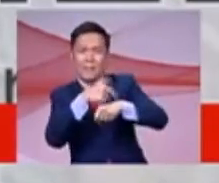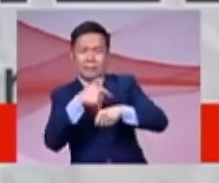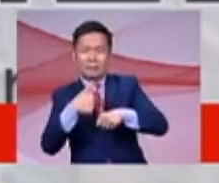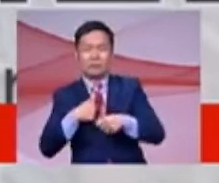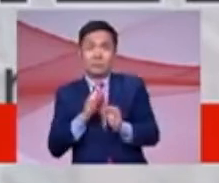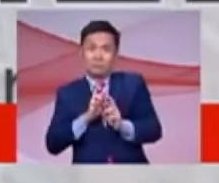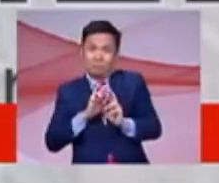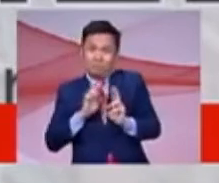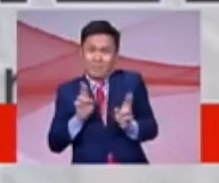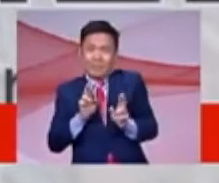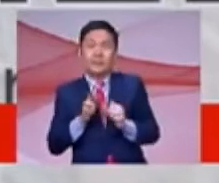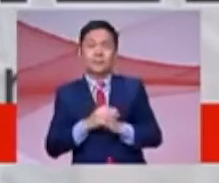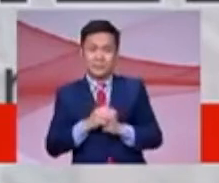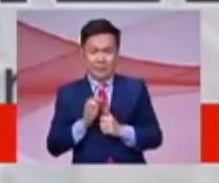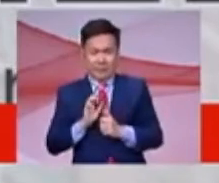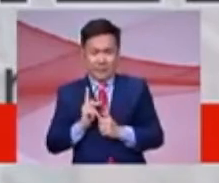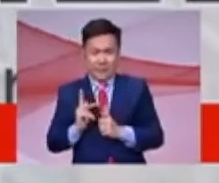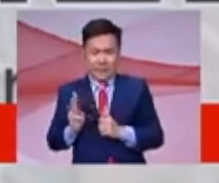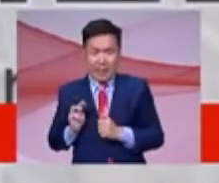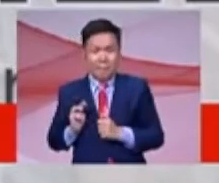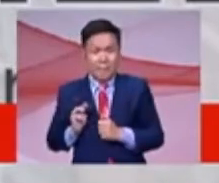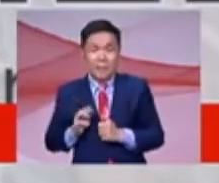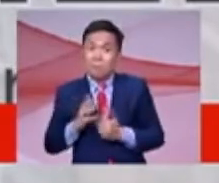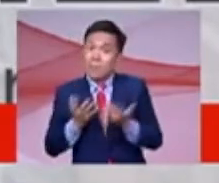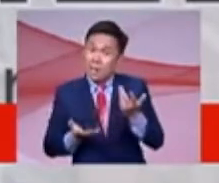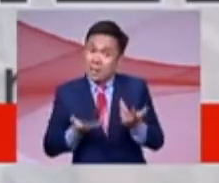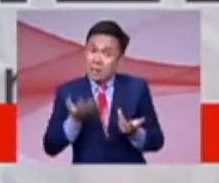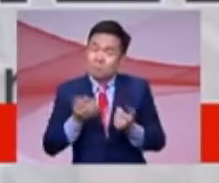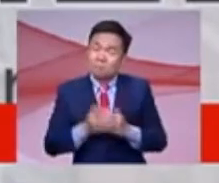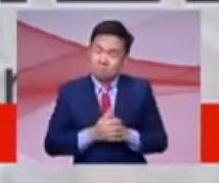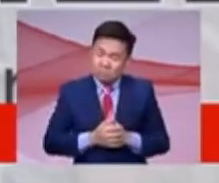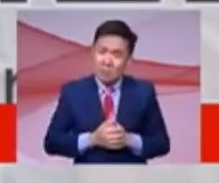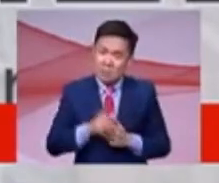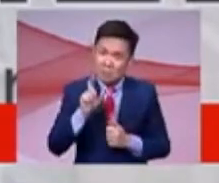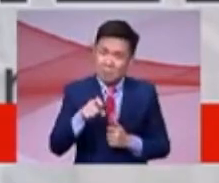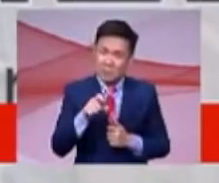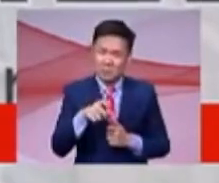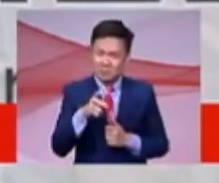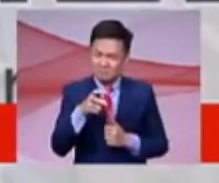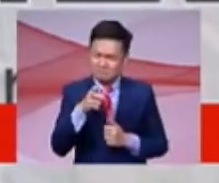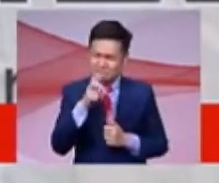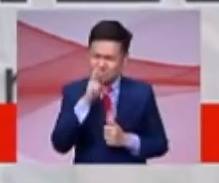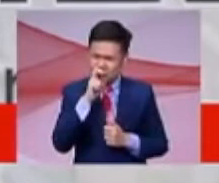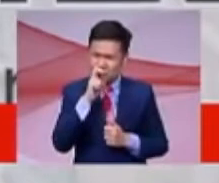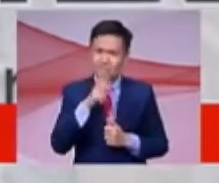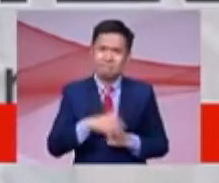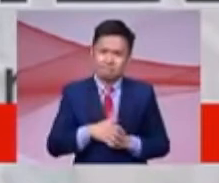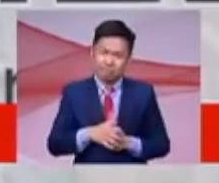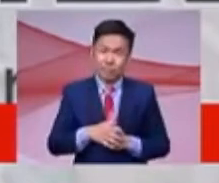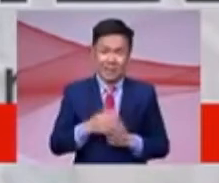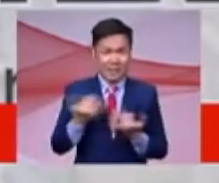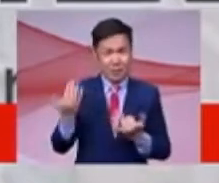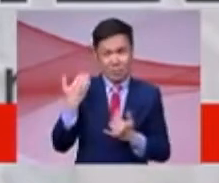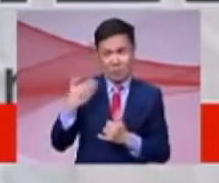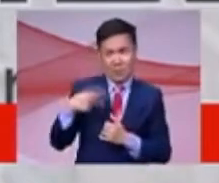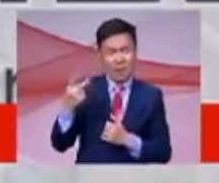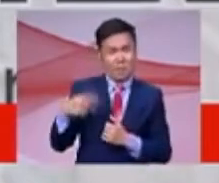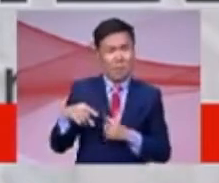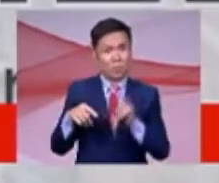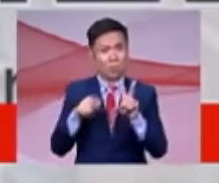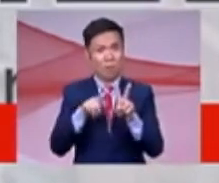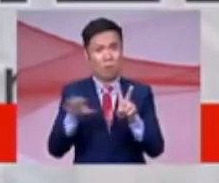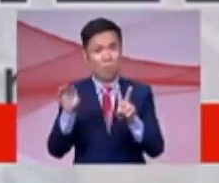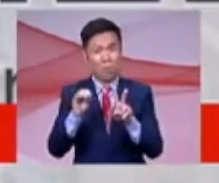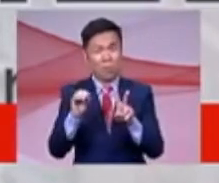kesiapsiagaan kita. Jadi mungkin kita akan perketatkan tindakan kita. Kalau kita lihat pada PKP 2.0,